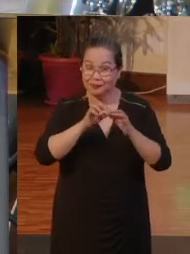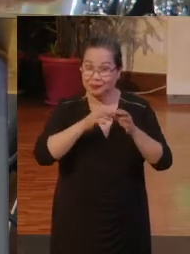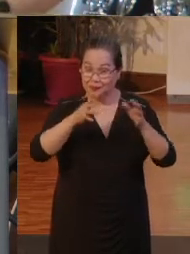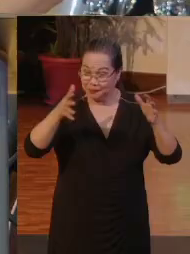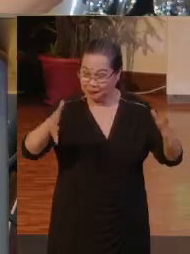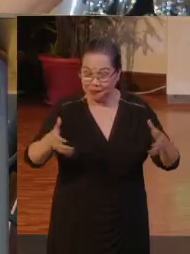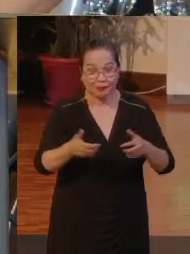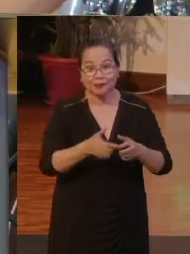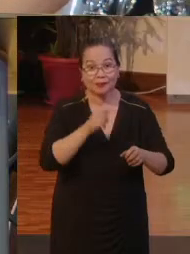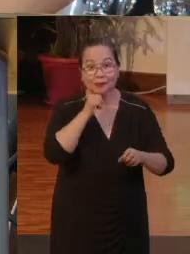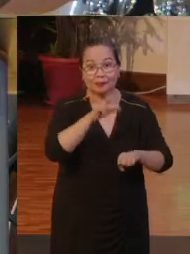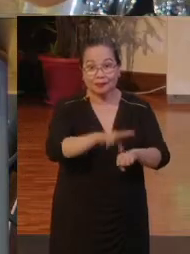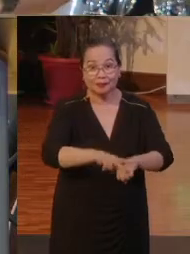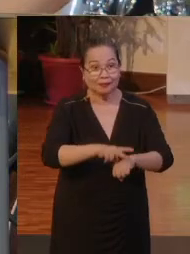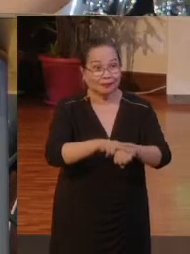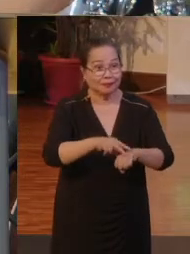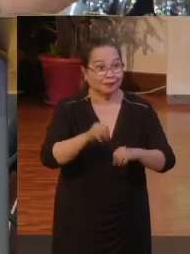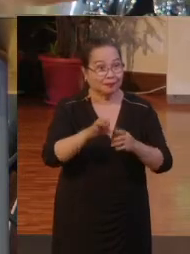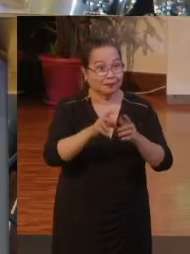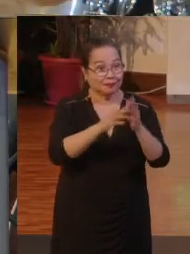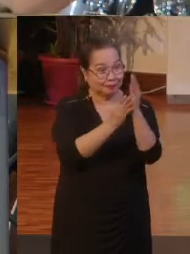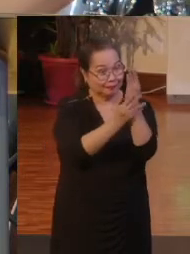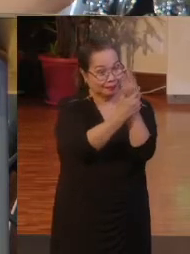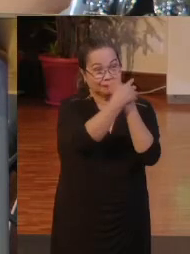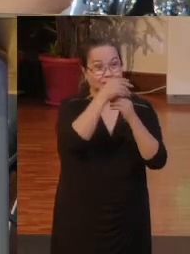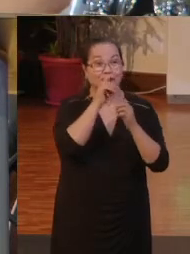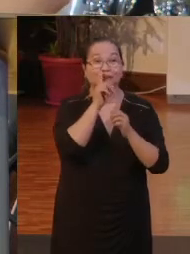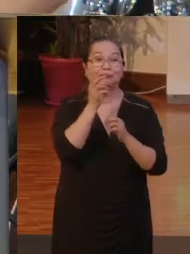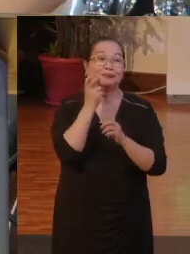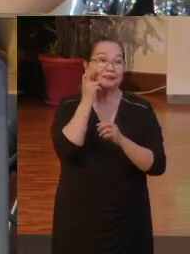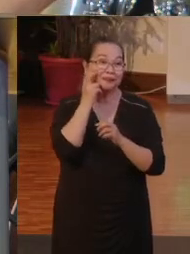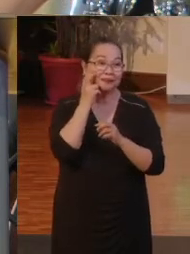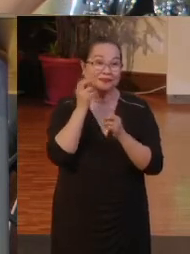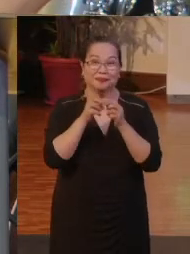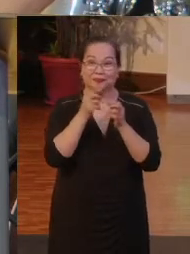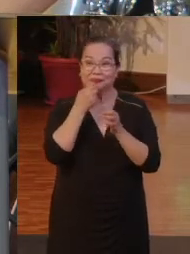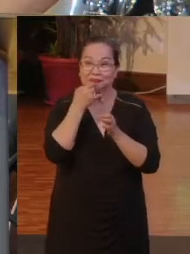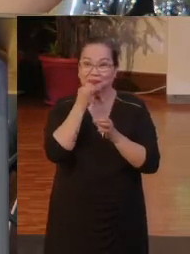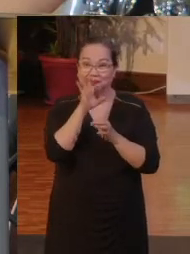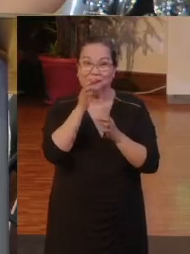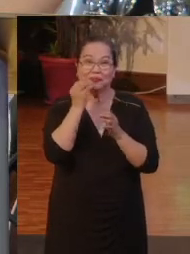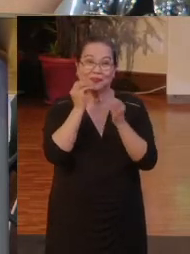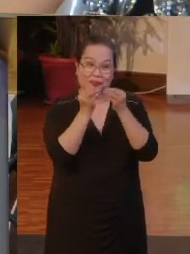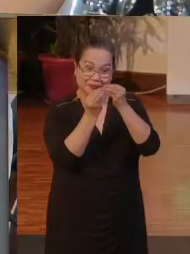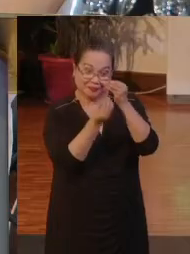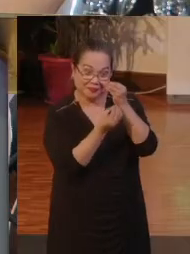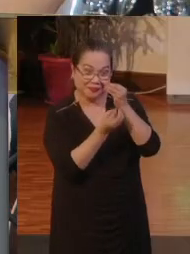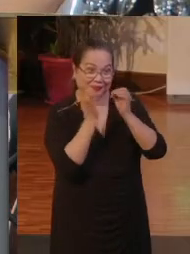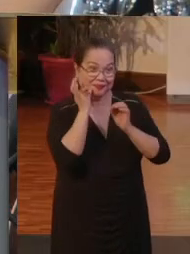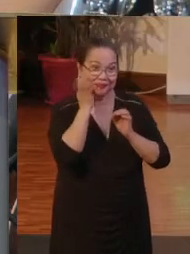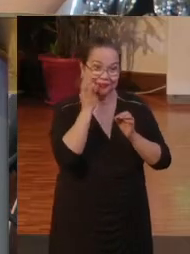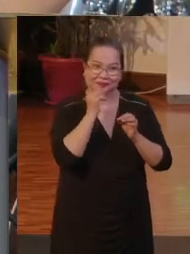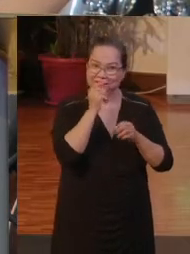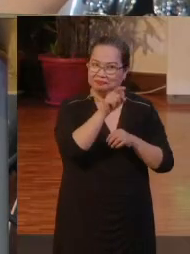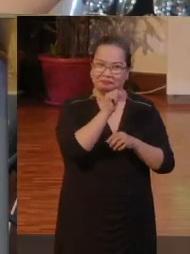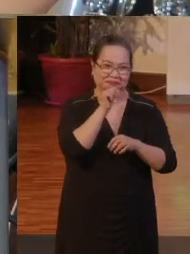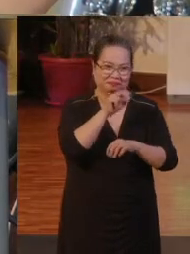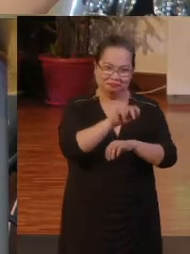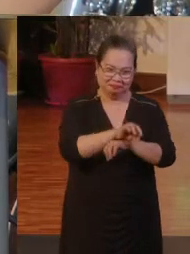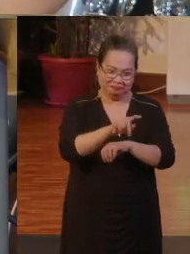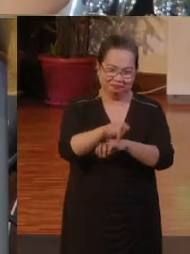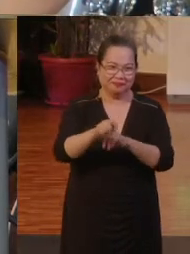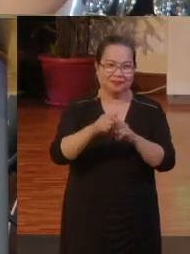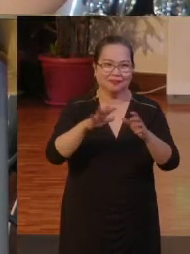that you did not dig, and vineyards and olive trees that you did not plant, when you eat and